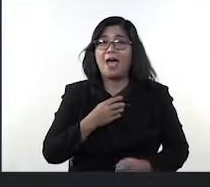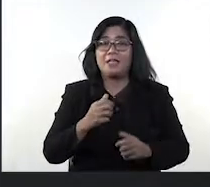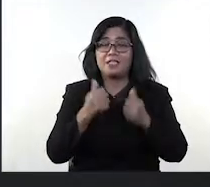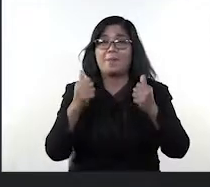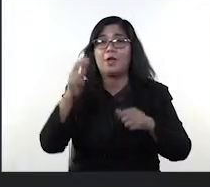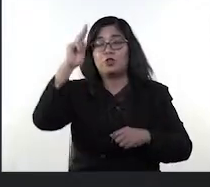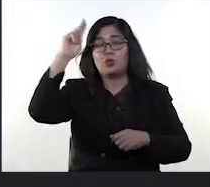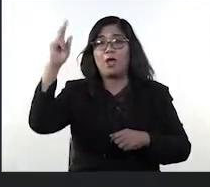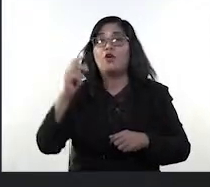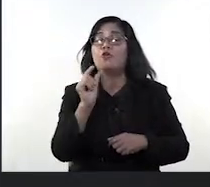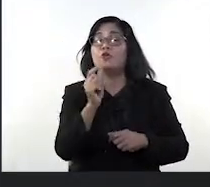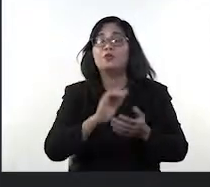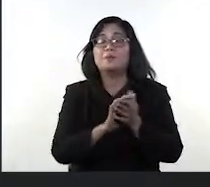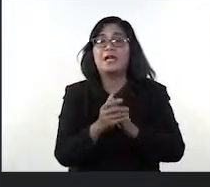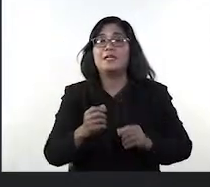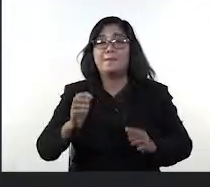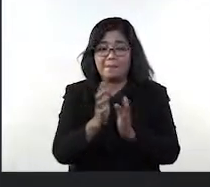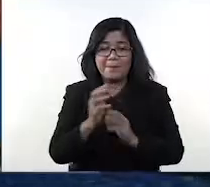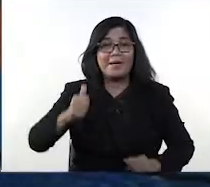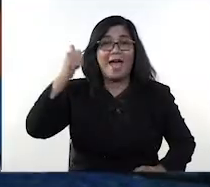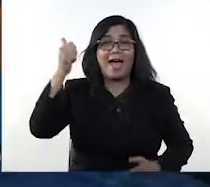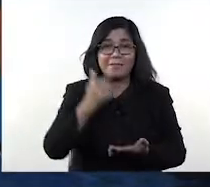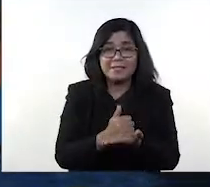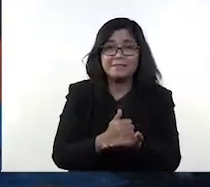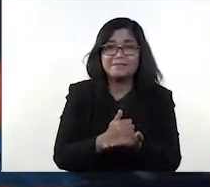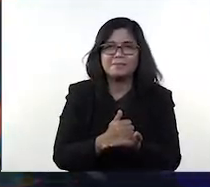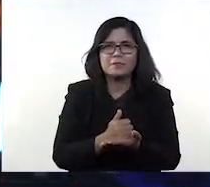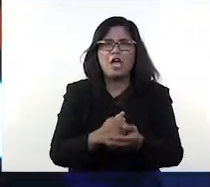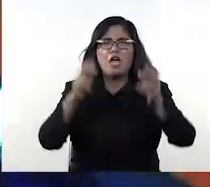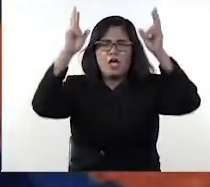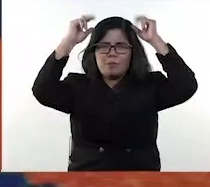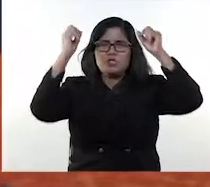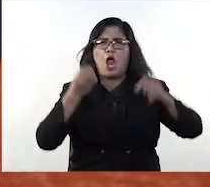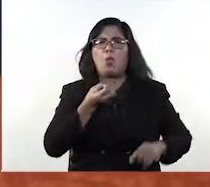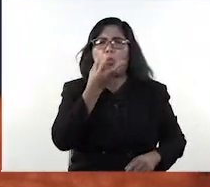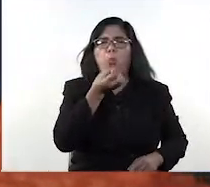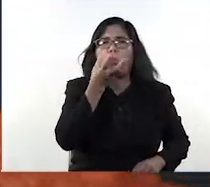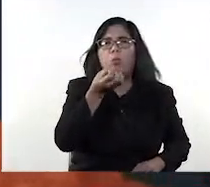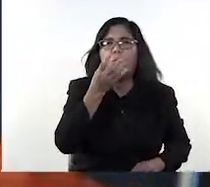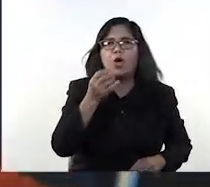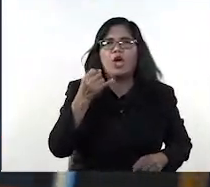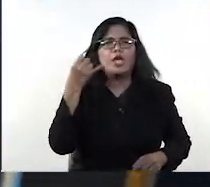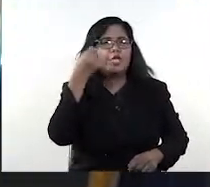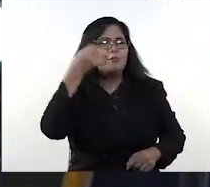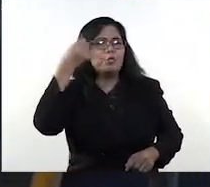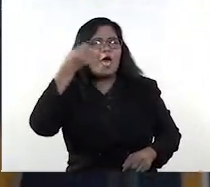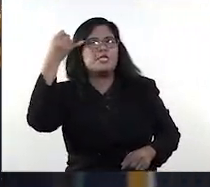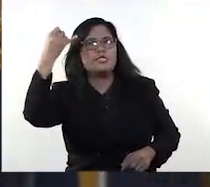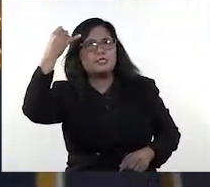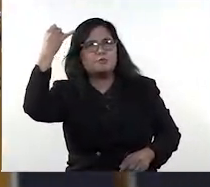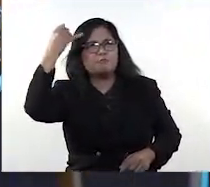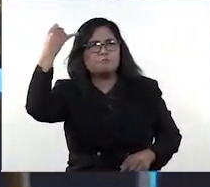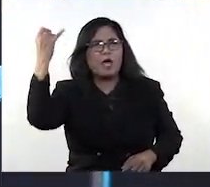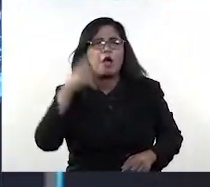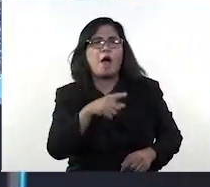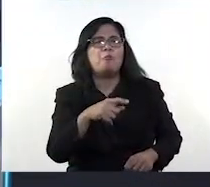sama-sama bilang saya dipersiapkan Tuhan itu menjadi pemanah iblis-iblis akan selalu deklarasi kali bisa kalau intimidasi karena ambil saudara kamu